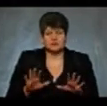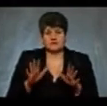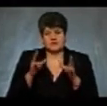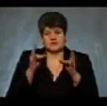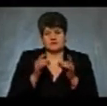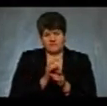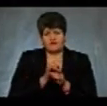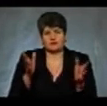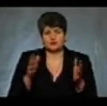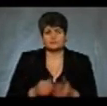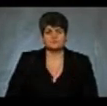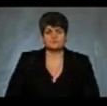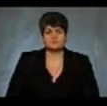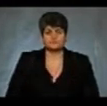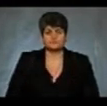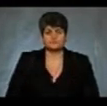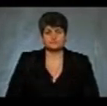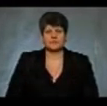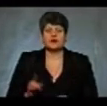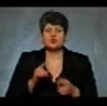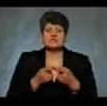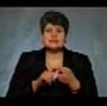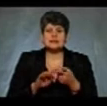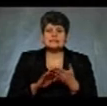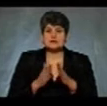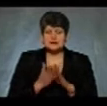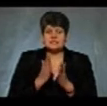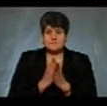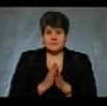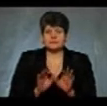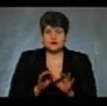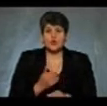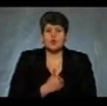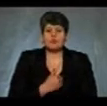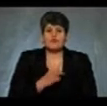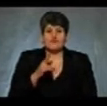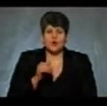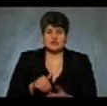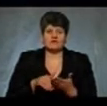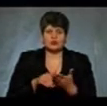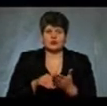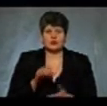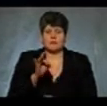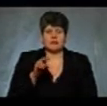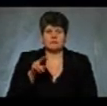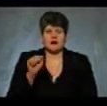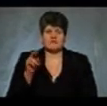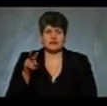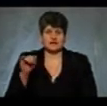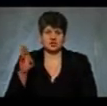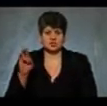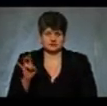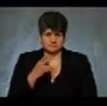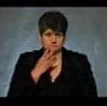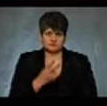вибух. Щодо цієї ситуації, ми маємо також коментар добровольця, волонтера Романа Павлишина. Пропоную